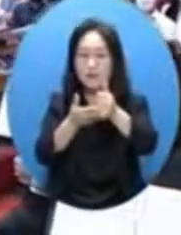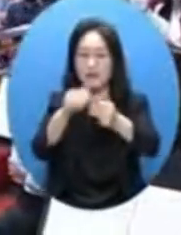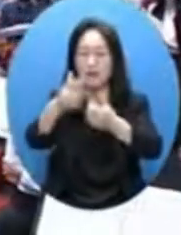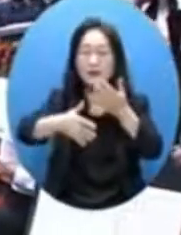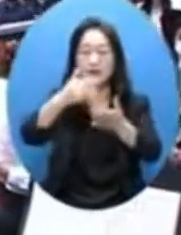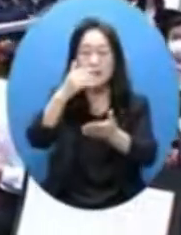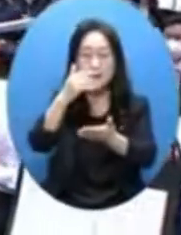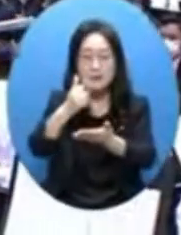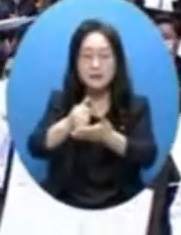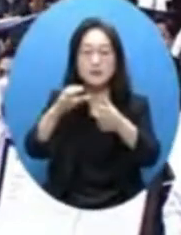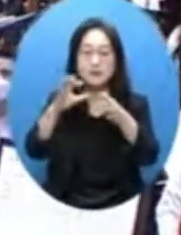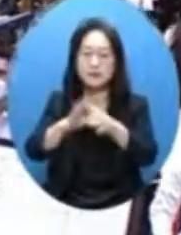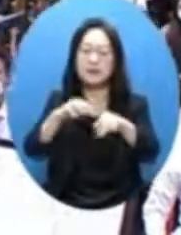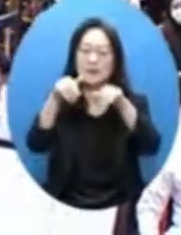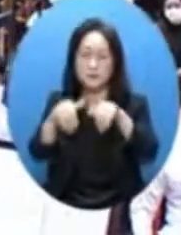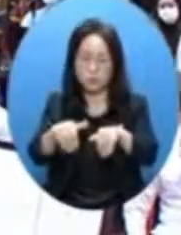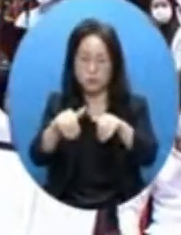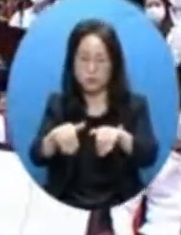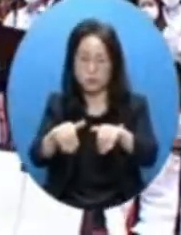하나님의 종이었습니다.